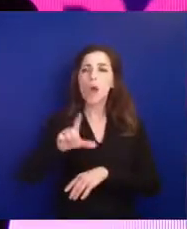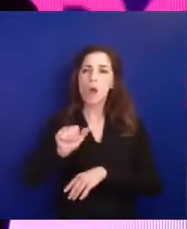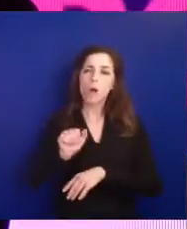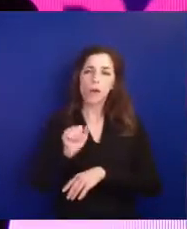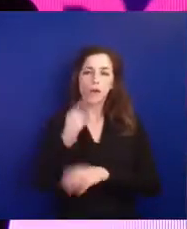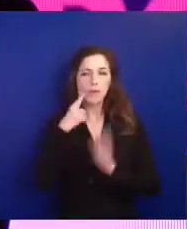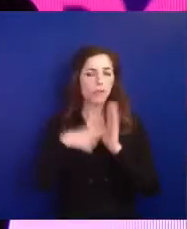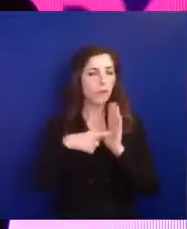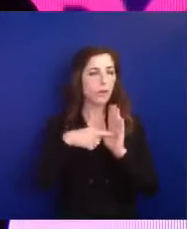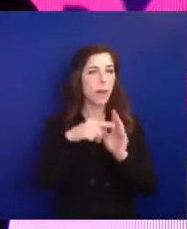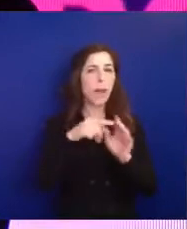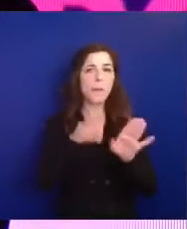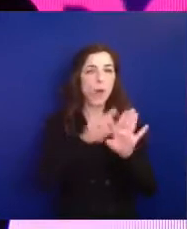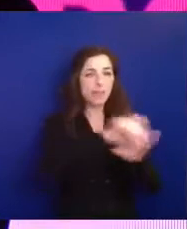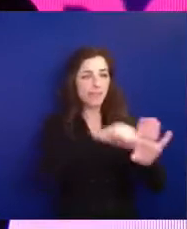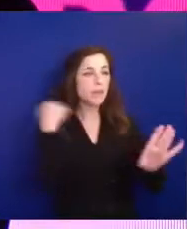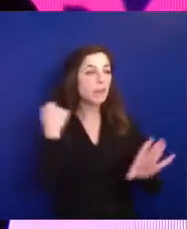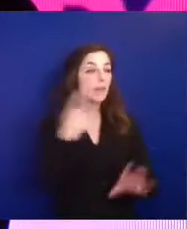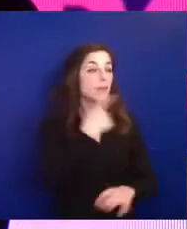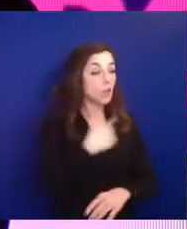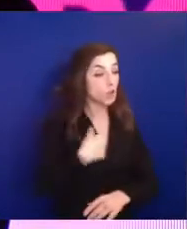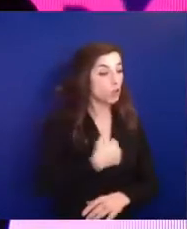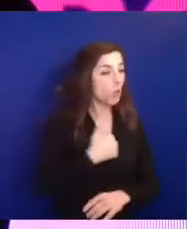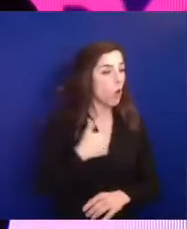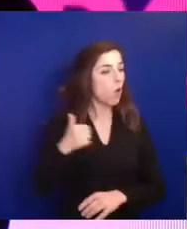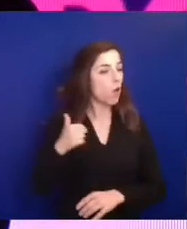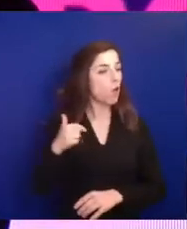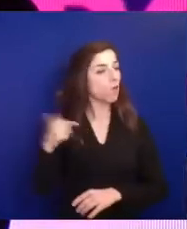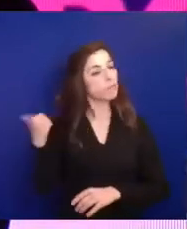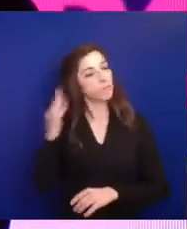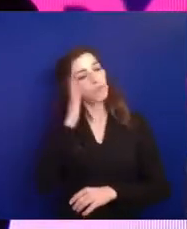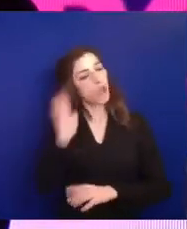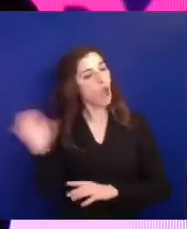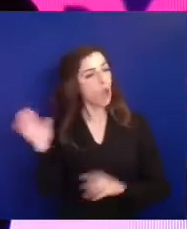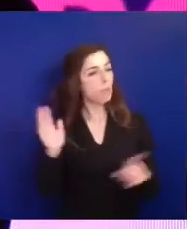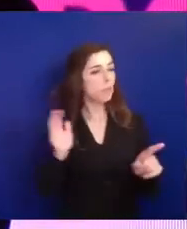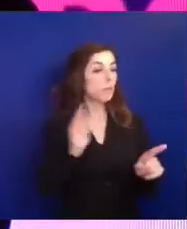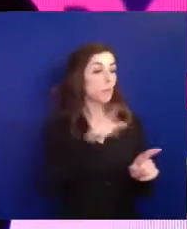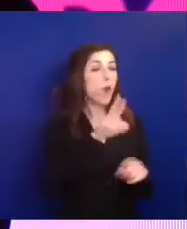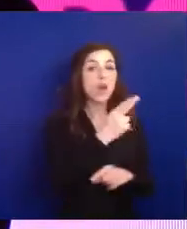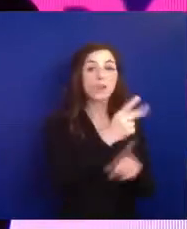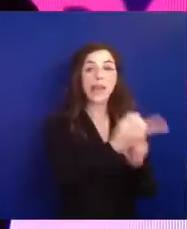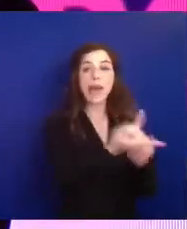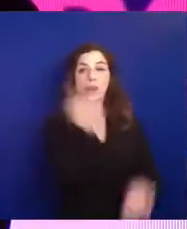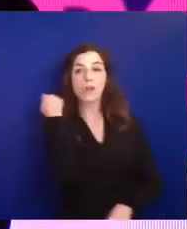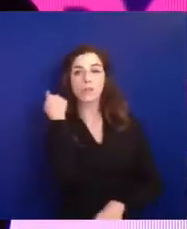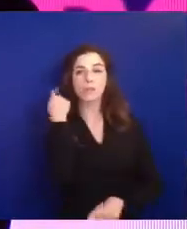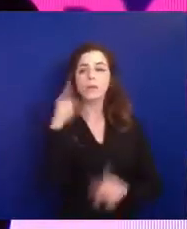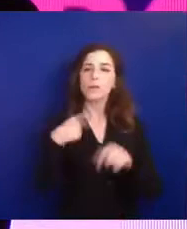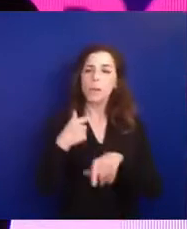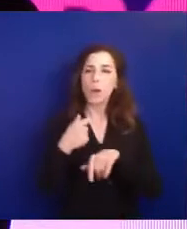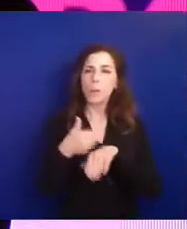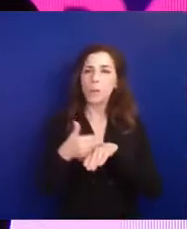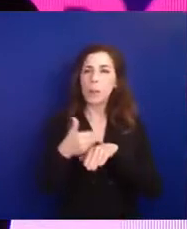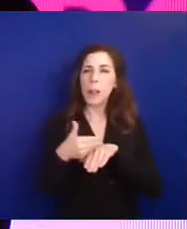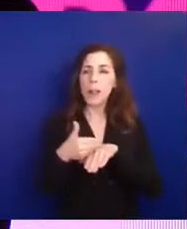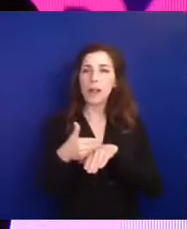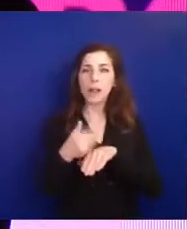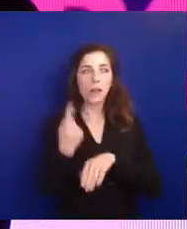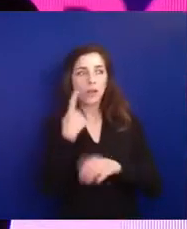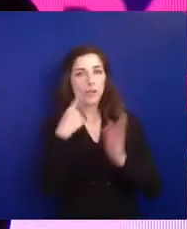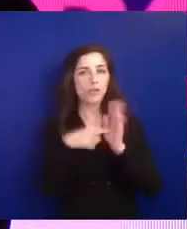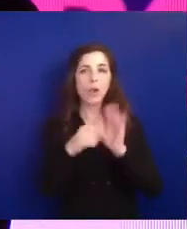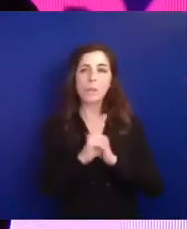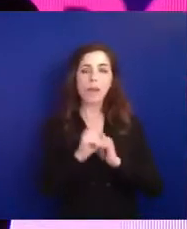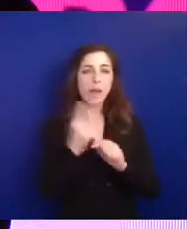disse che già ne era andato a dormire fece uscire rosaria poco dopo la fece tornare in bagno era molto spaventata